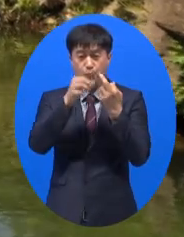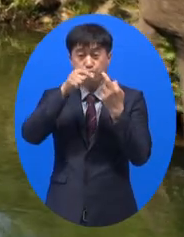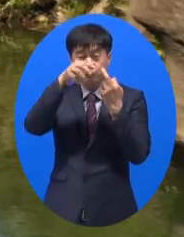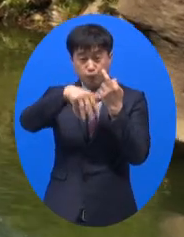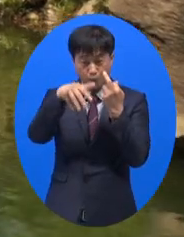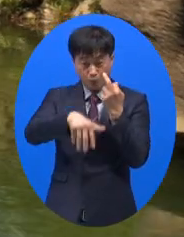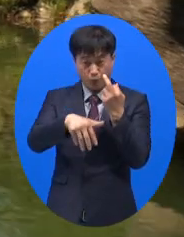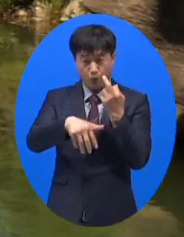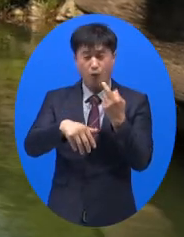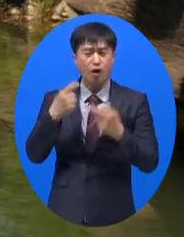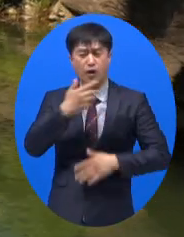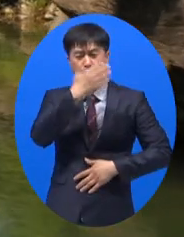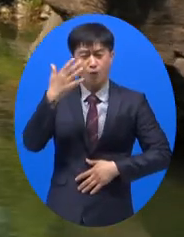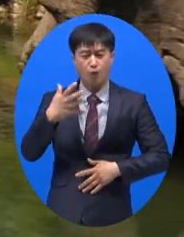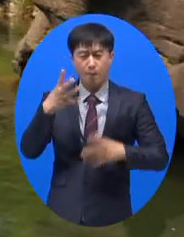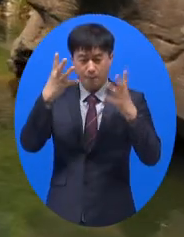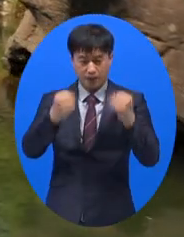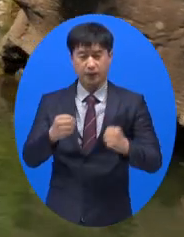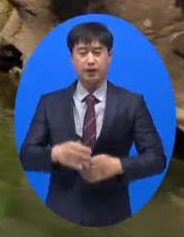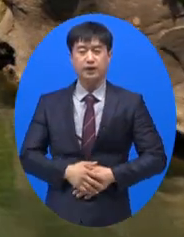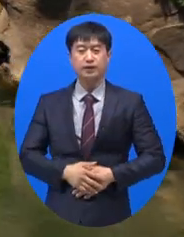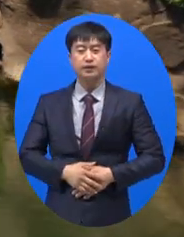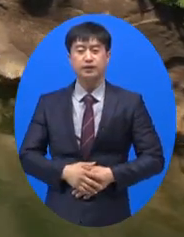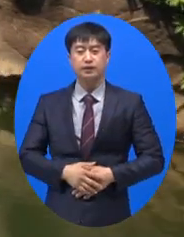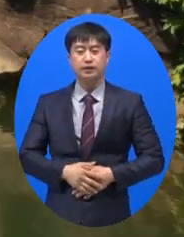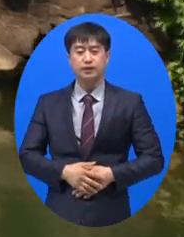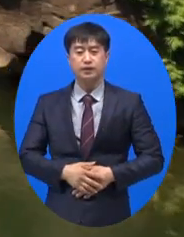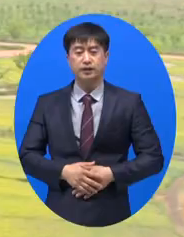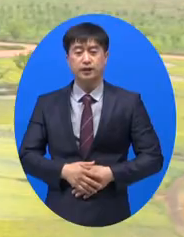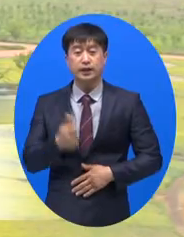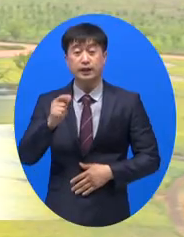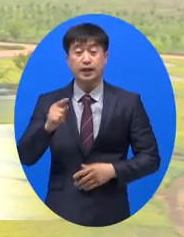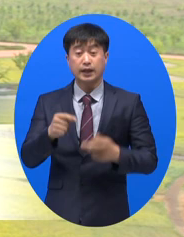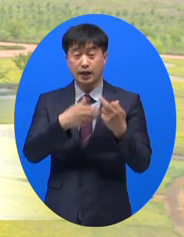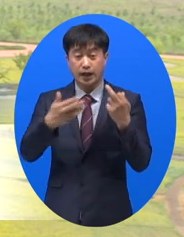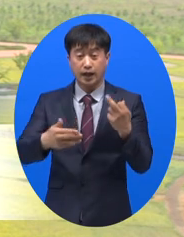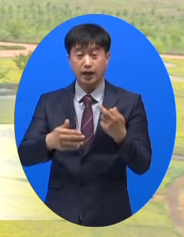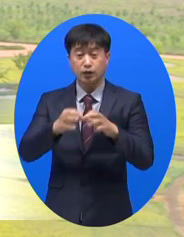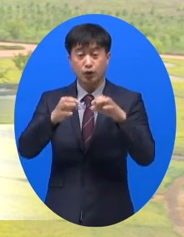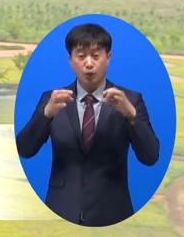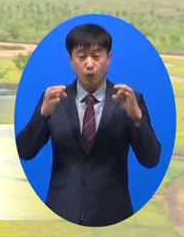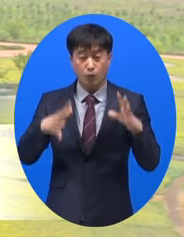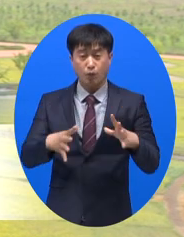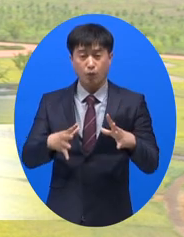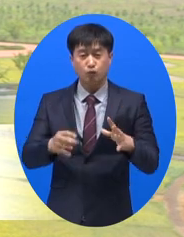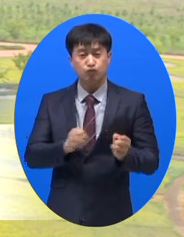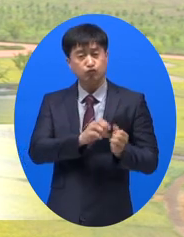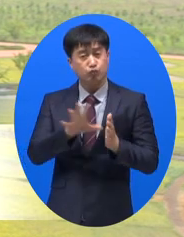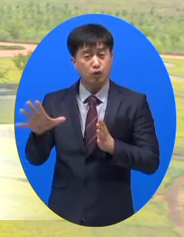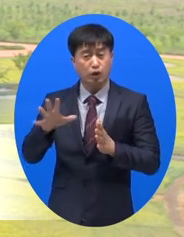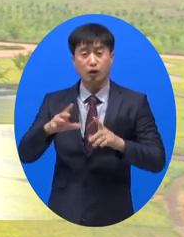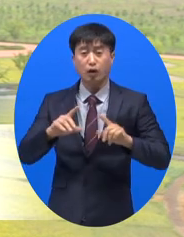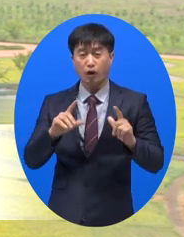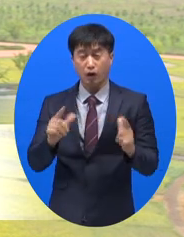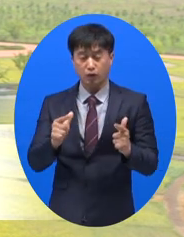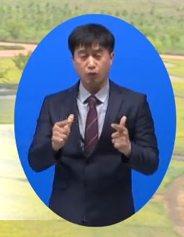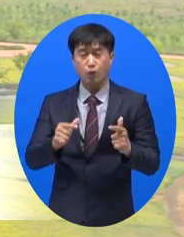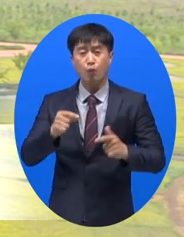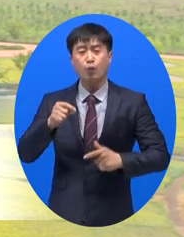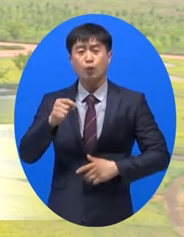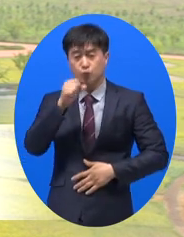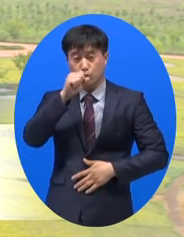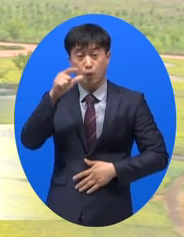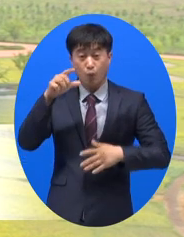등 아름다운 지연과 경관의 가중 곳으로 유명합니다 1 터널 은 그동안 잘 알려주지 않은 명소들이 많이